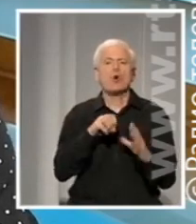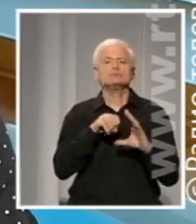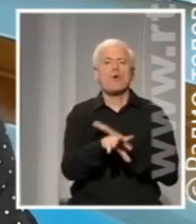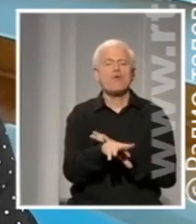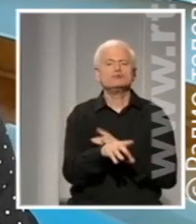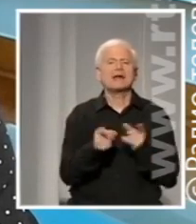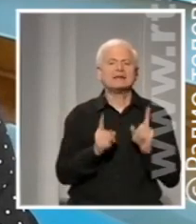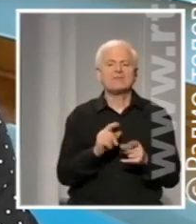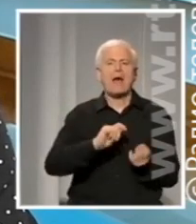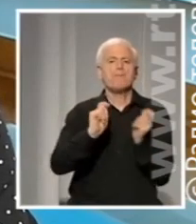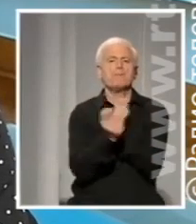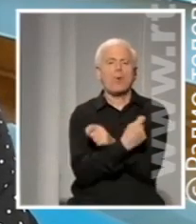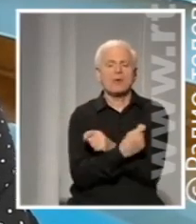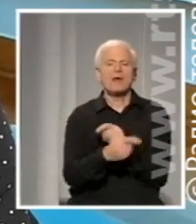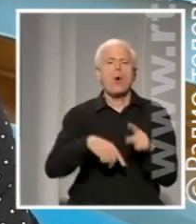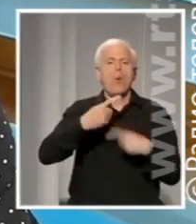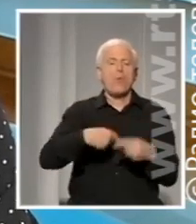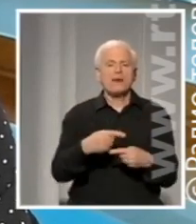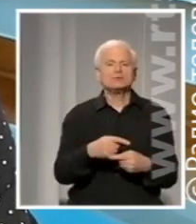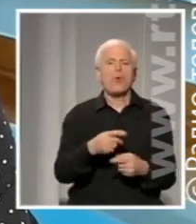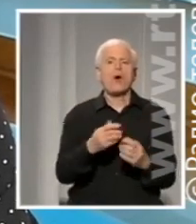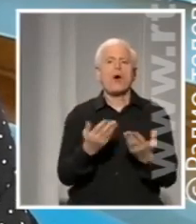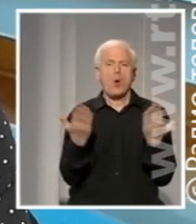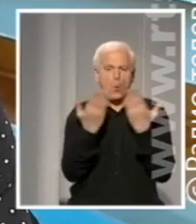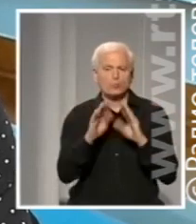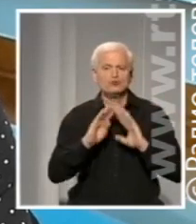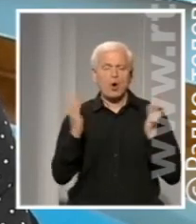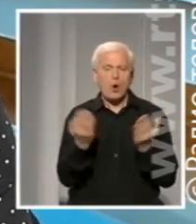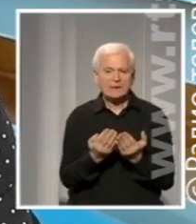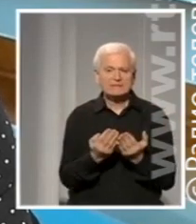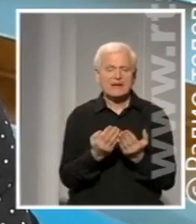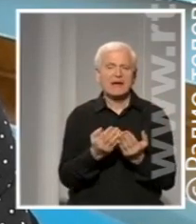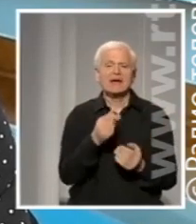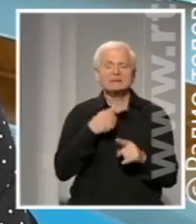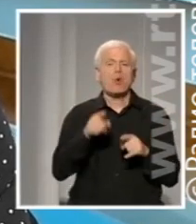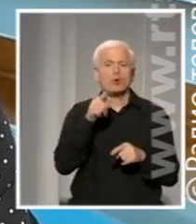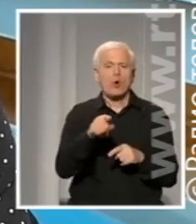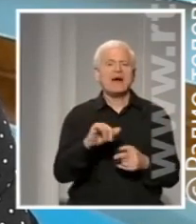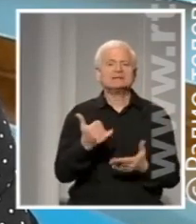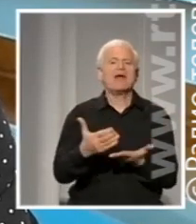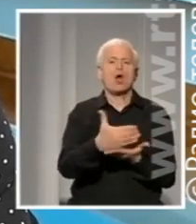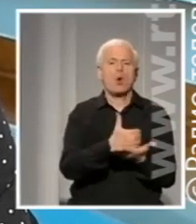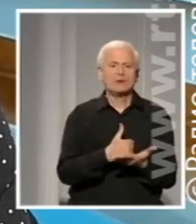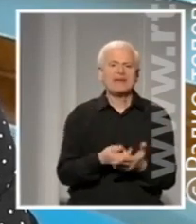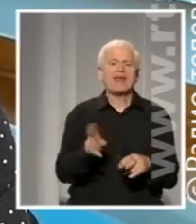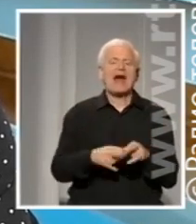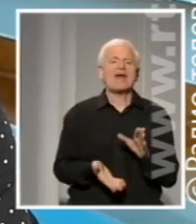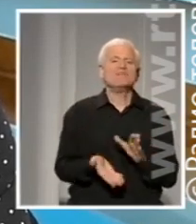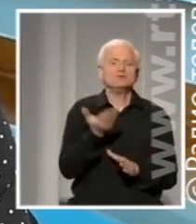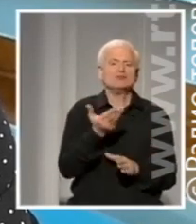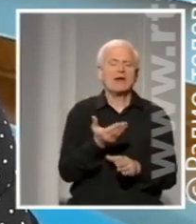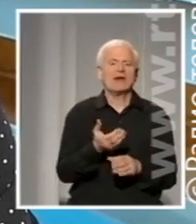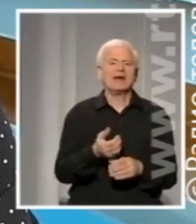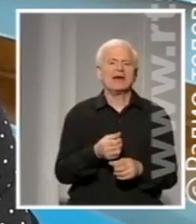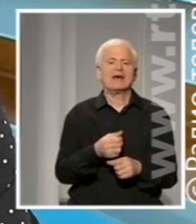procesa promenjeno. Izmešteno je iz klasične učionice i za to se koriste najčešće razni